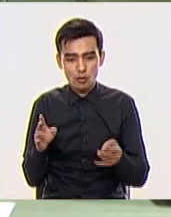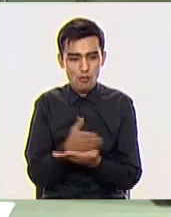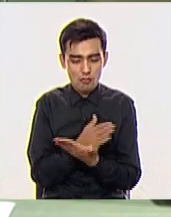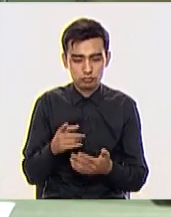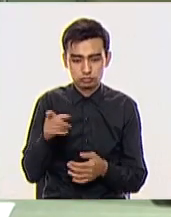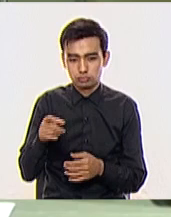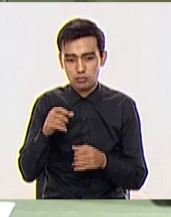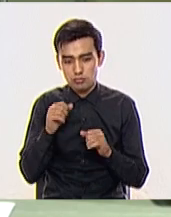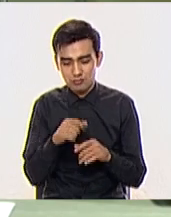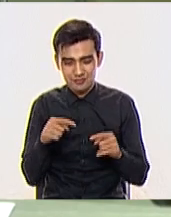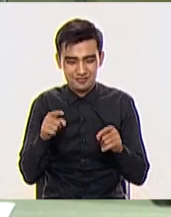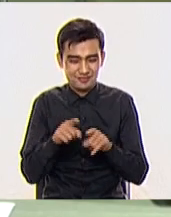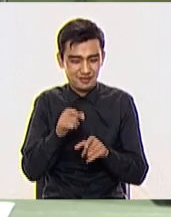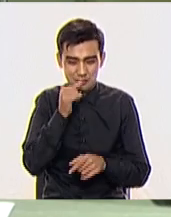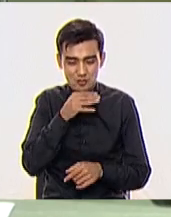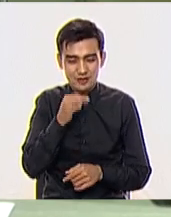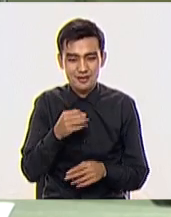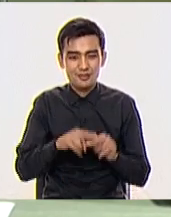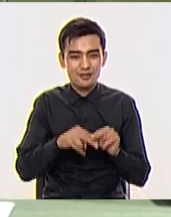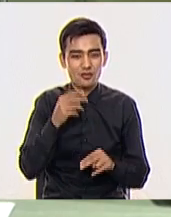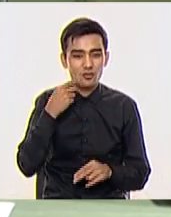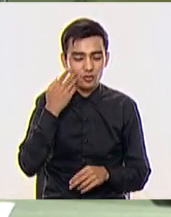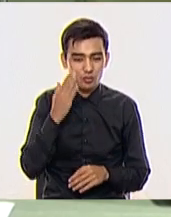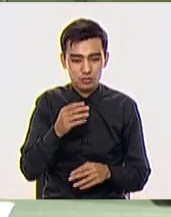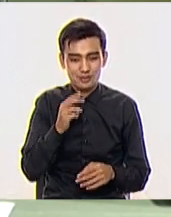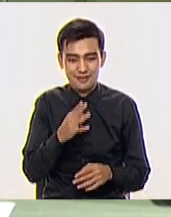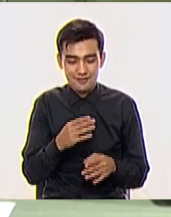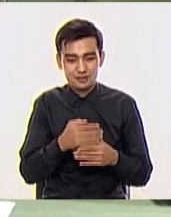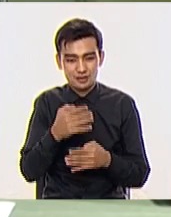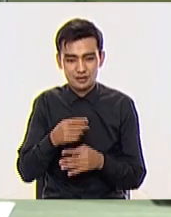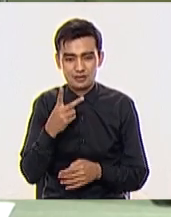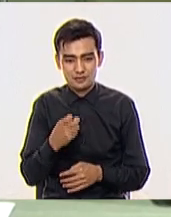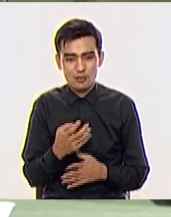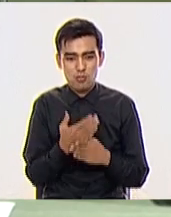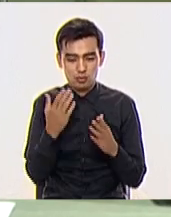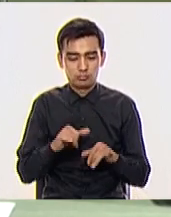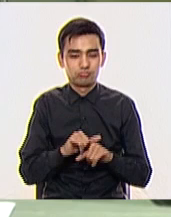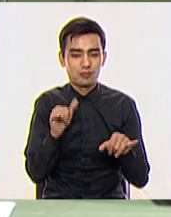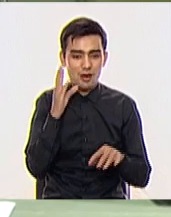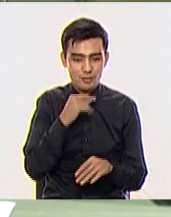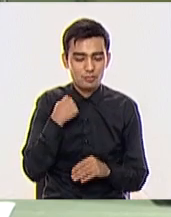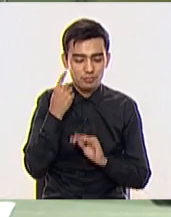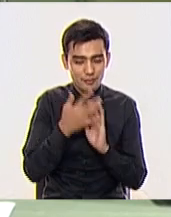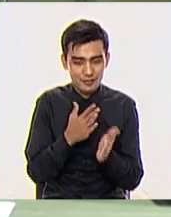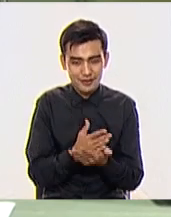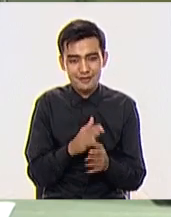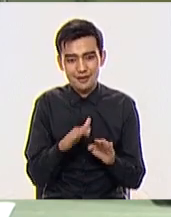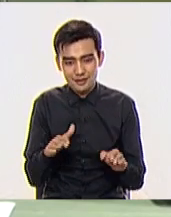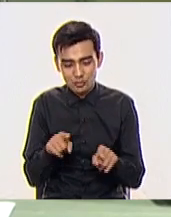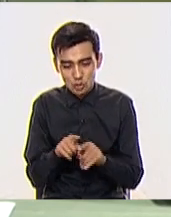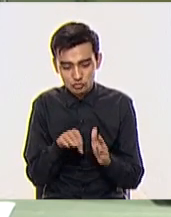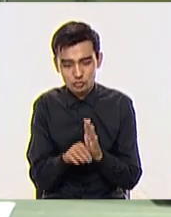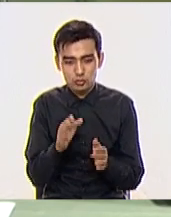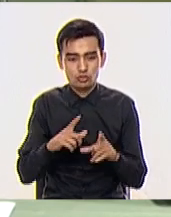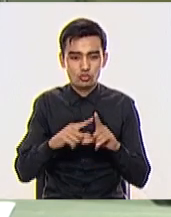алмаймыз. Тұрғын үй кешені салынғаннан кейін онда қоныстанатындардың саны 200-ге артатынын түсініп отырмыз. Тең жартысы оқушылар болады.